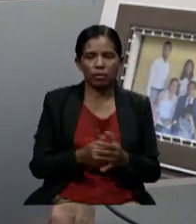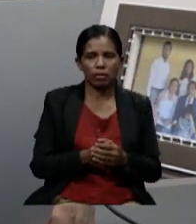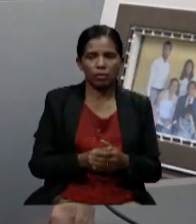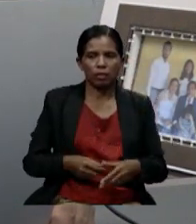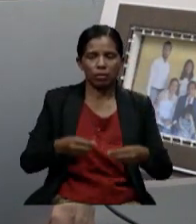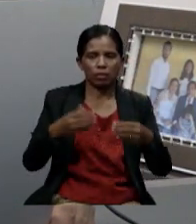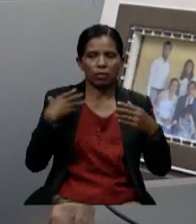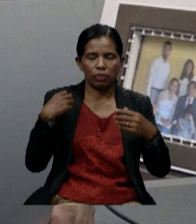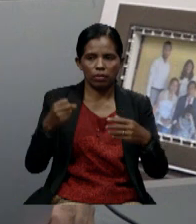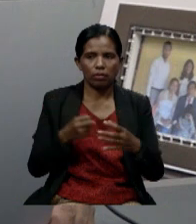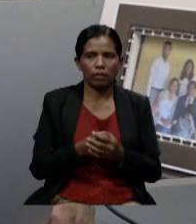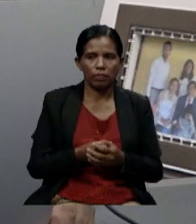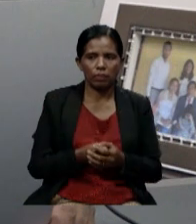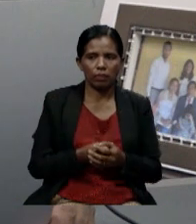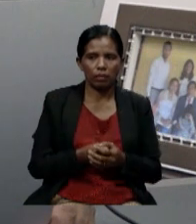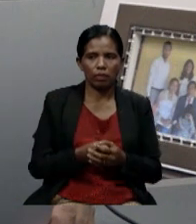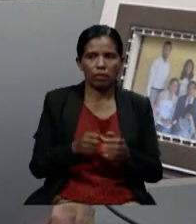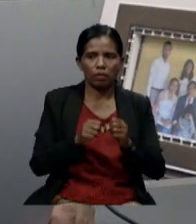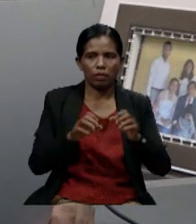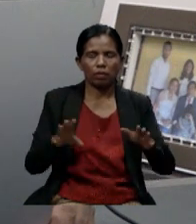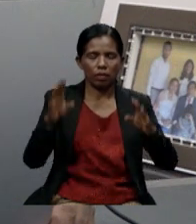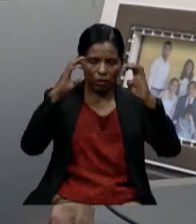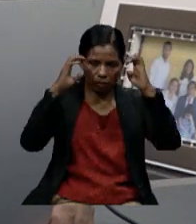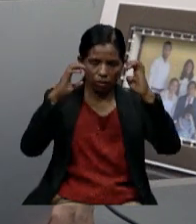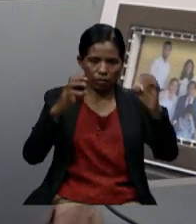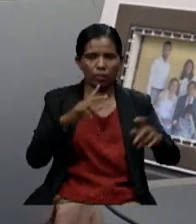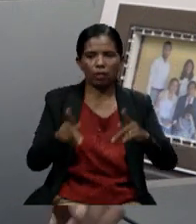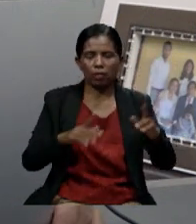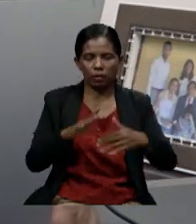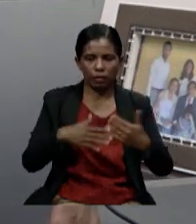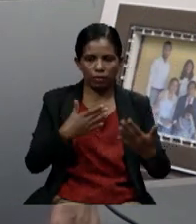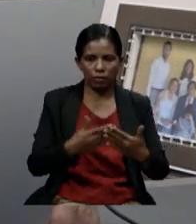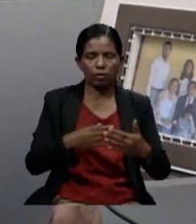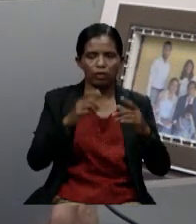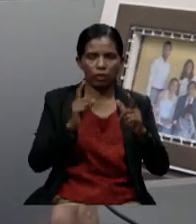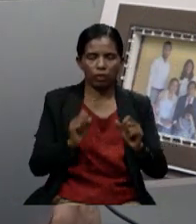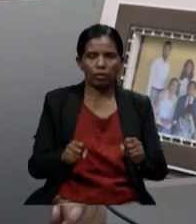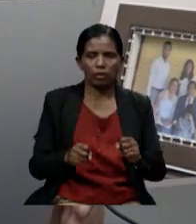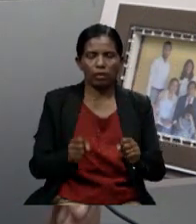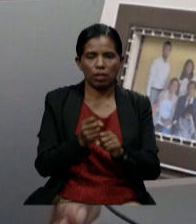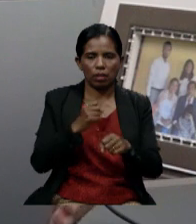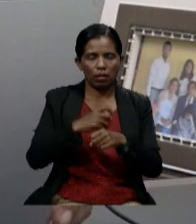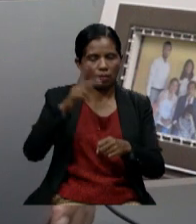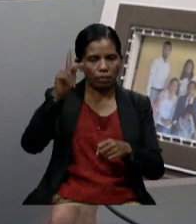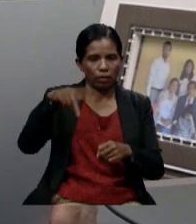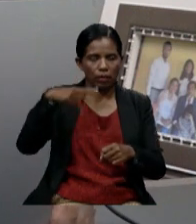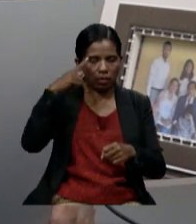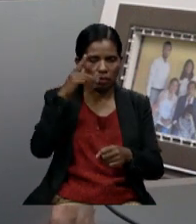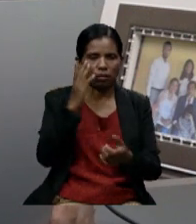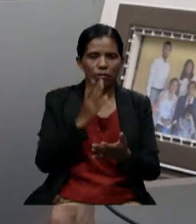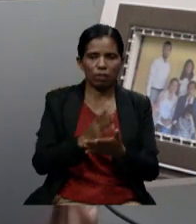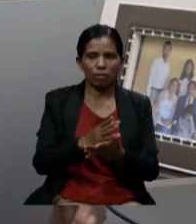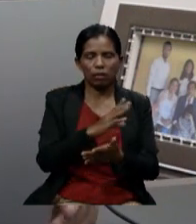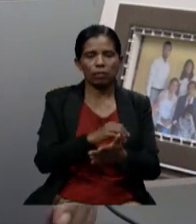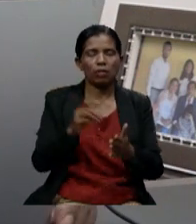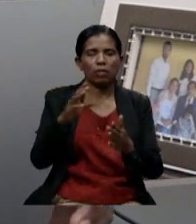forsa habela edukasaun ambiental ba komunidade sira nunemos halo politika atu diminui kuantidade di